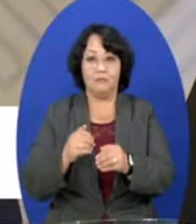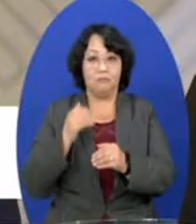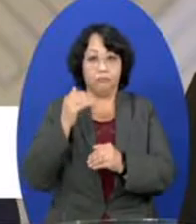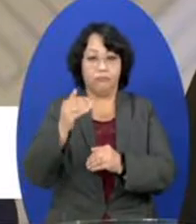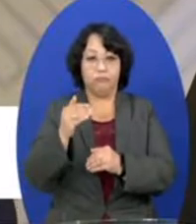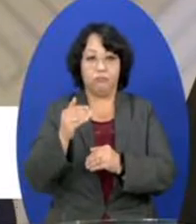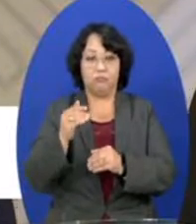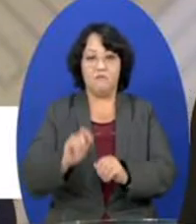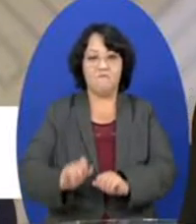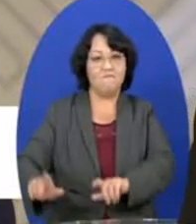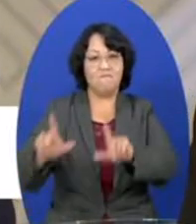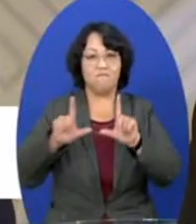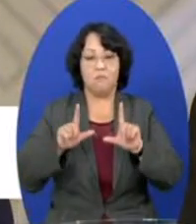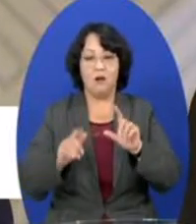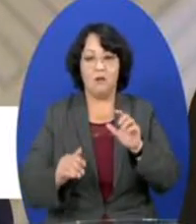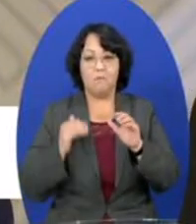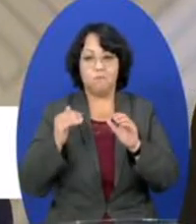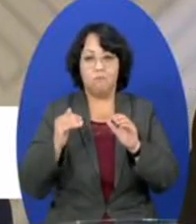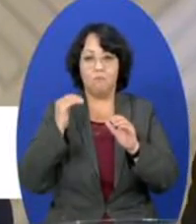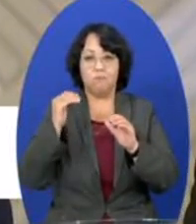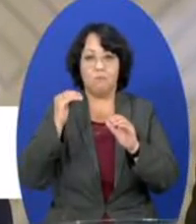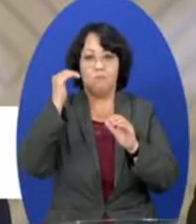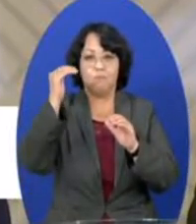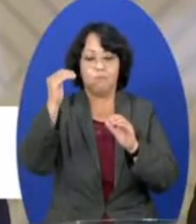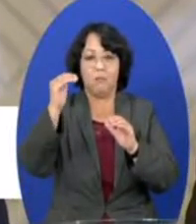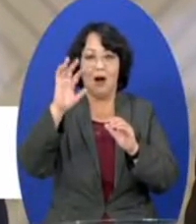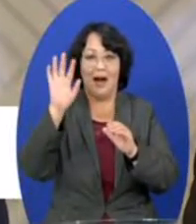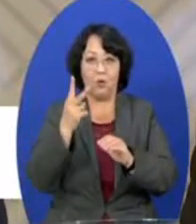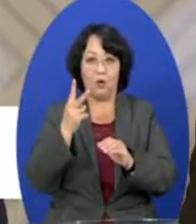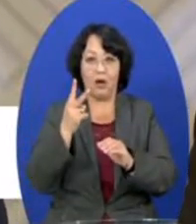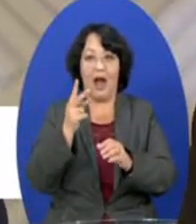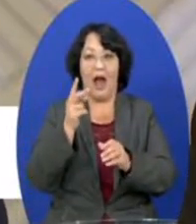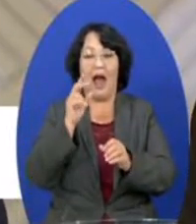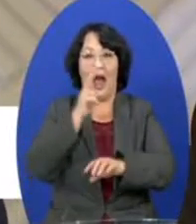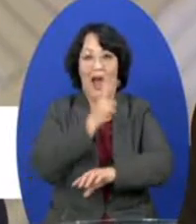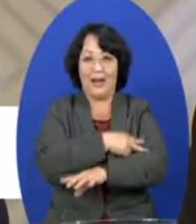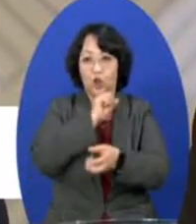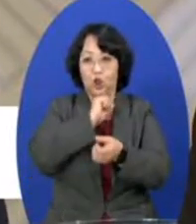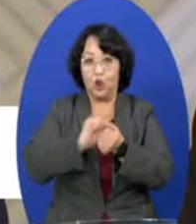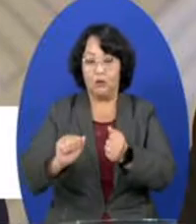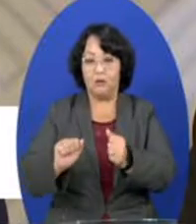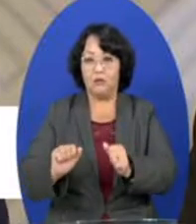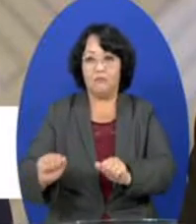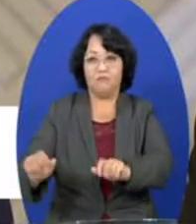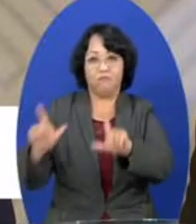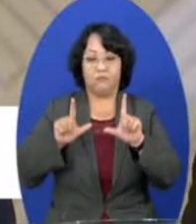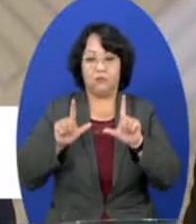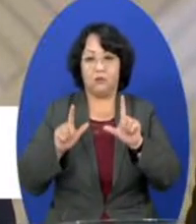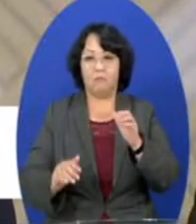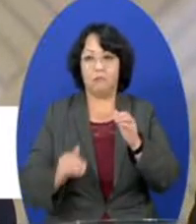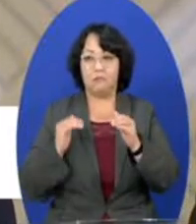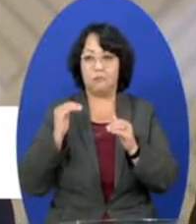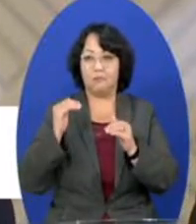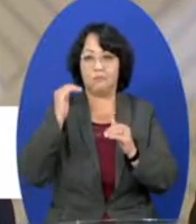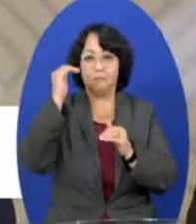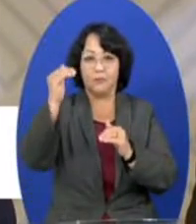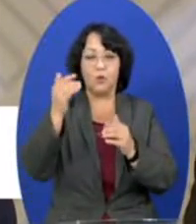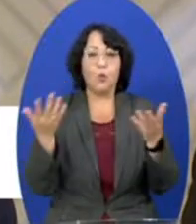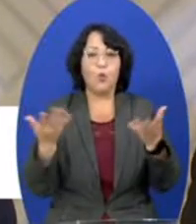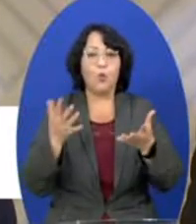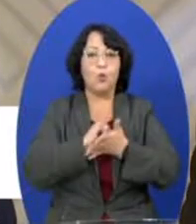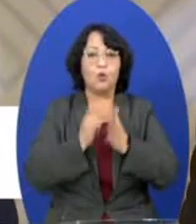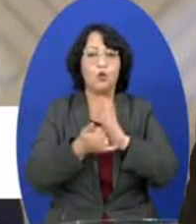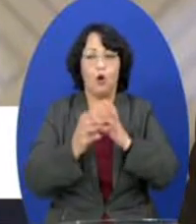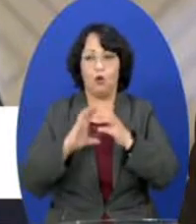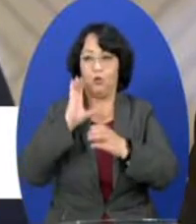энэ сертификатыг авдаг. 12 дугаар ангид төгсөөд A level-ийг авдаг. Ингээд энэ сертификатууд нь аттестатууд нь ямар үнцэнтэй юм бэ гэхээр